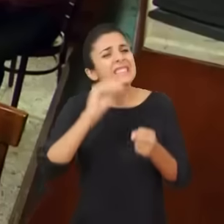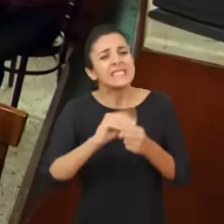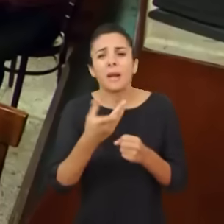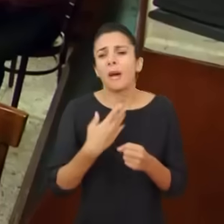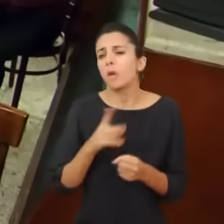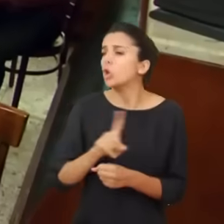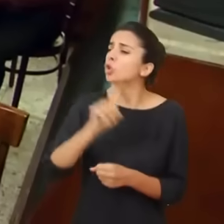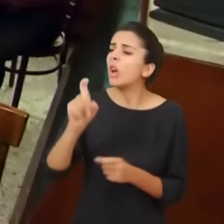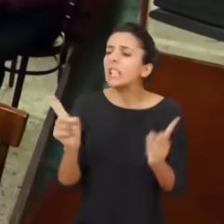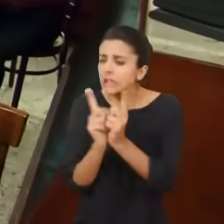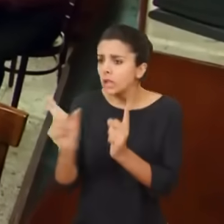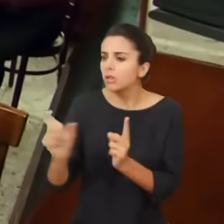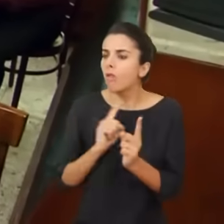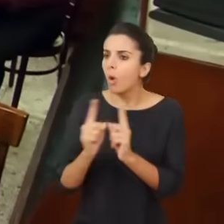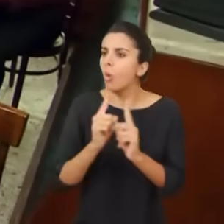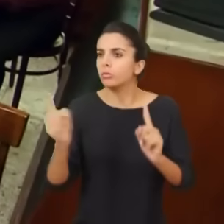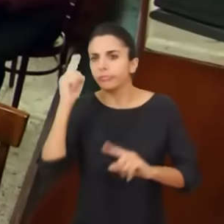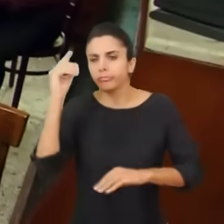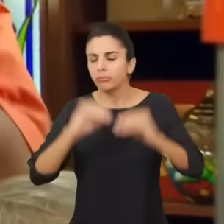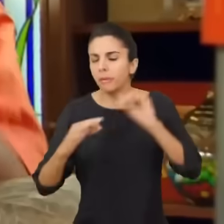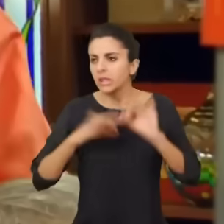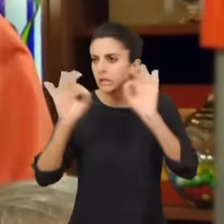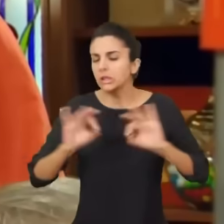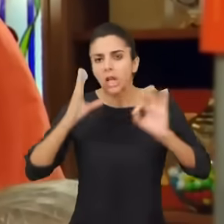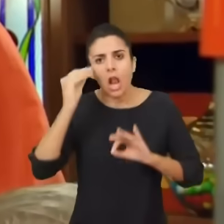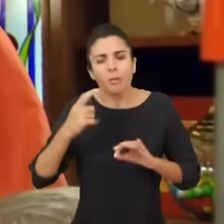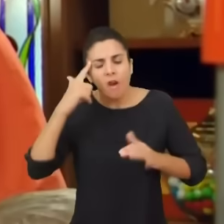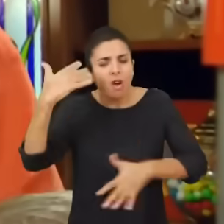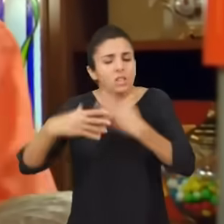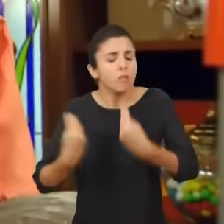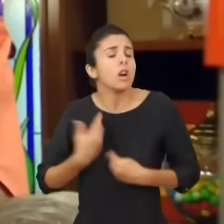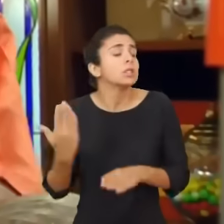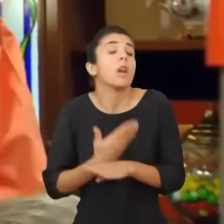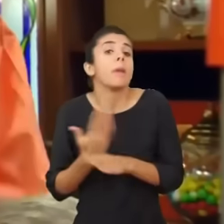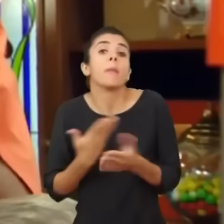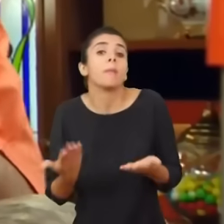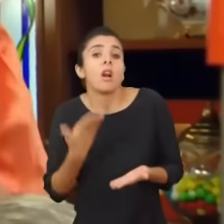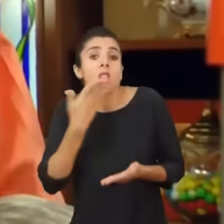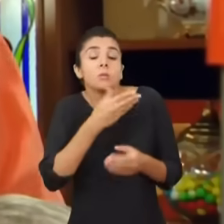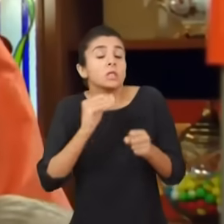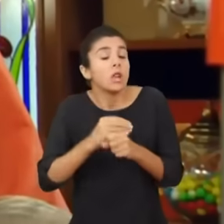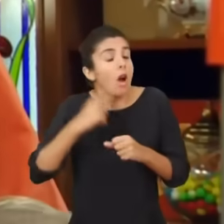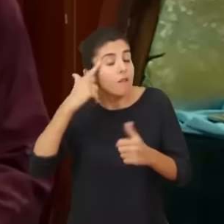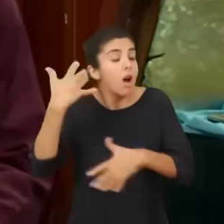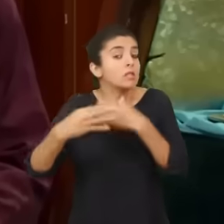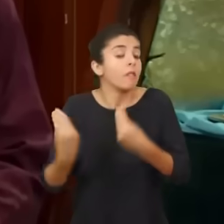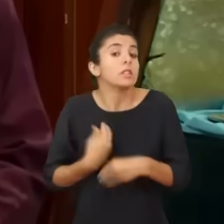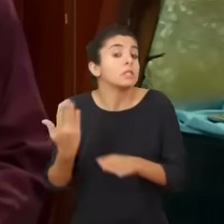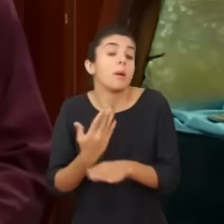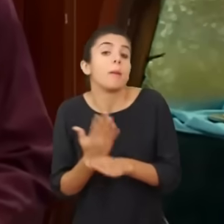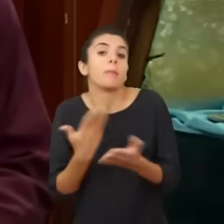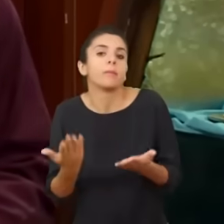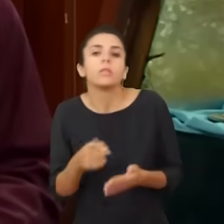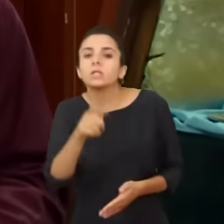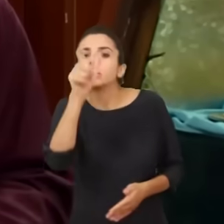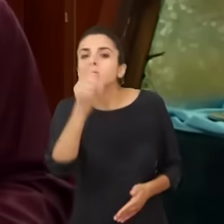buna. Aynı be yani seni, değil mi? Bir hiçbir şey anlamı yok. Kafanı iyi bulandırıyor Sami o kim? Ramazan şeysinden.